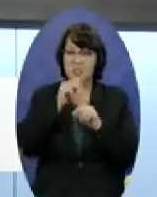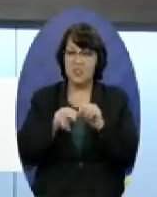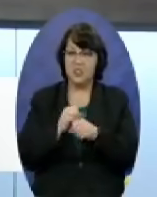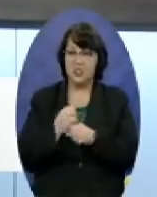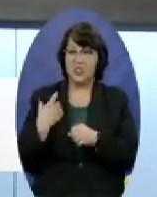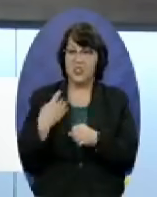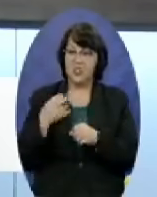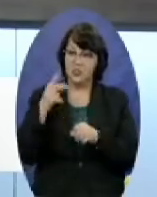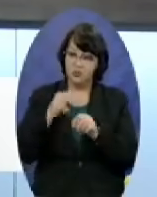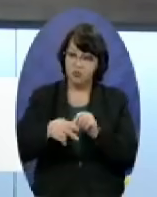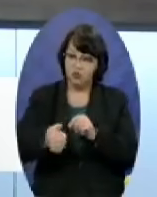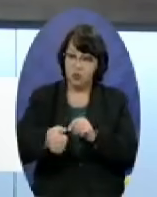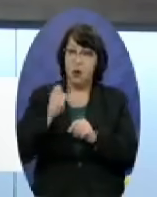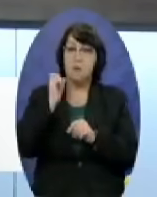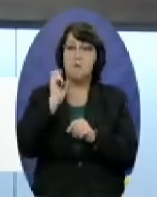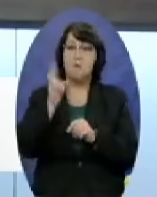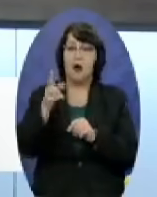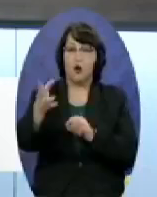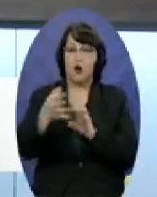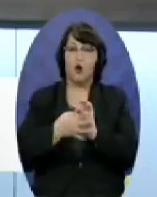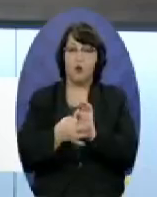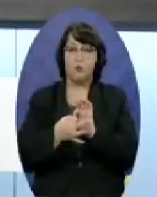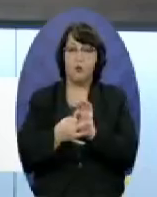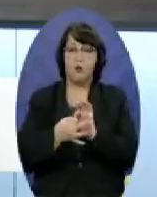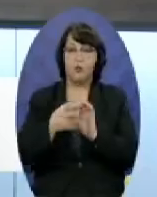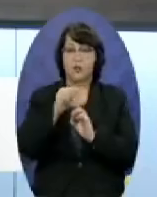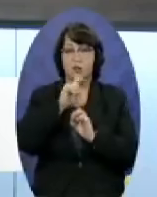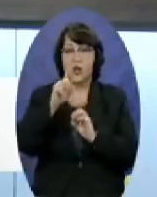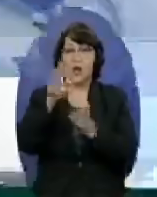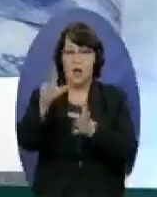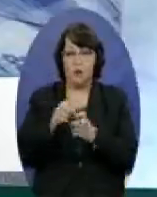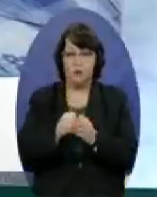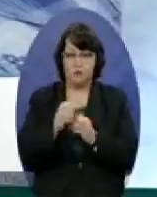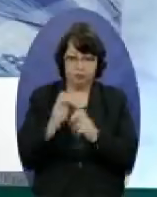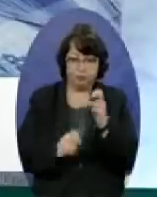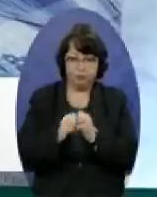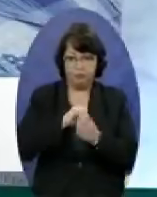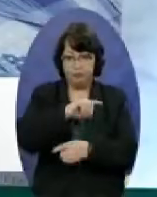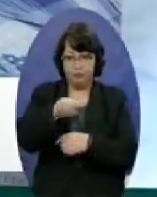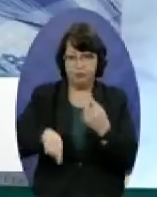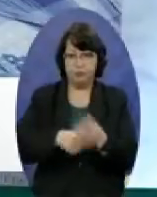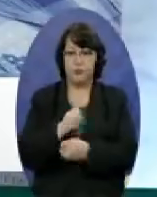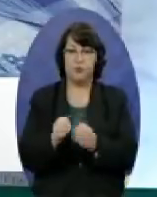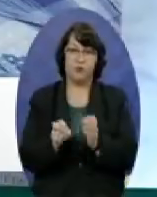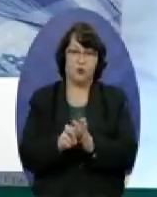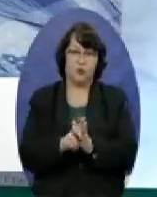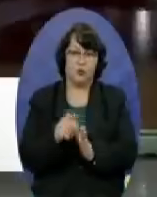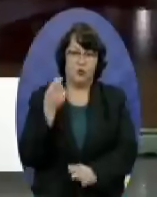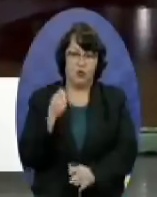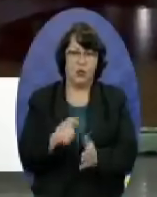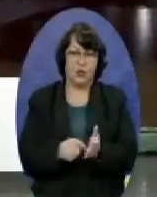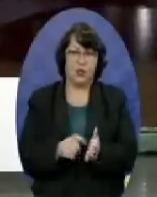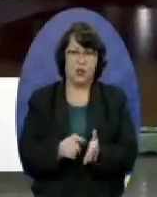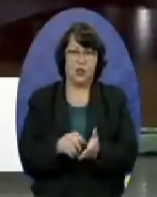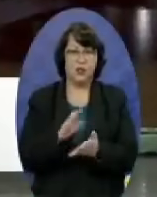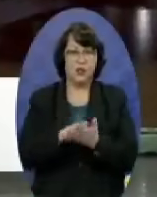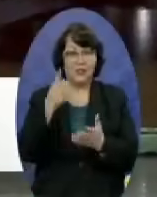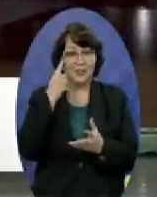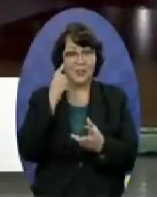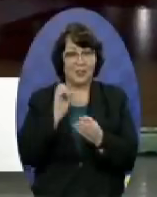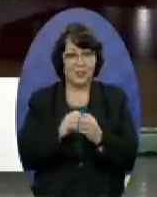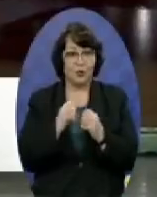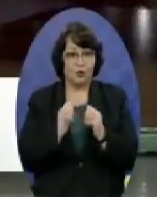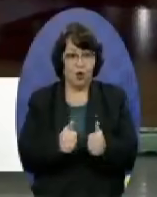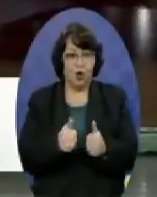нь банкудаа хамтарч ажиллах те ийм зорилготой ажиллаж байна. За шинэ үтээлт үнэлгээ хийснээр олон жилийн турш хийсэн